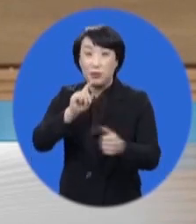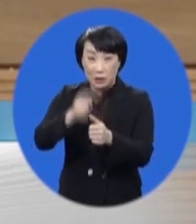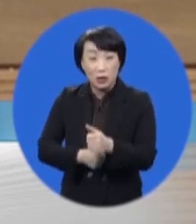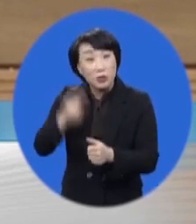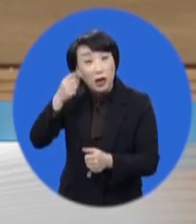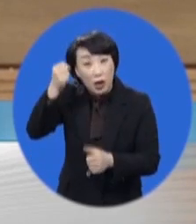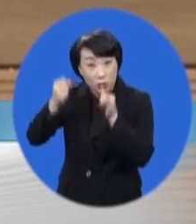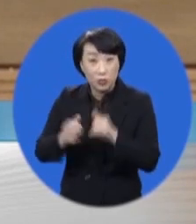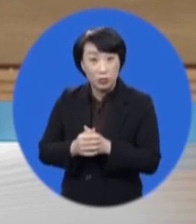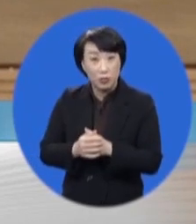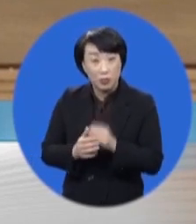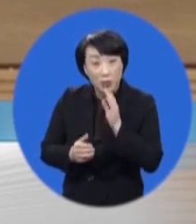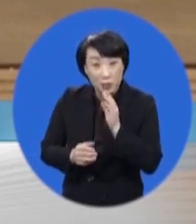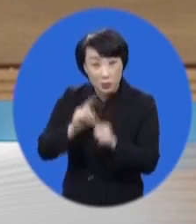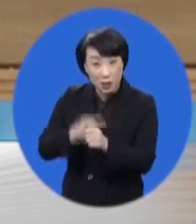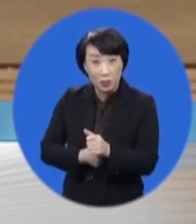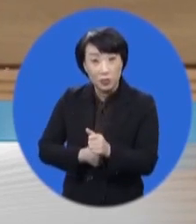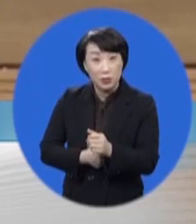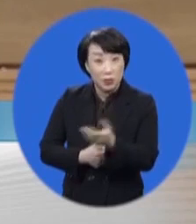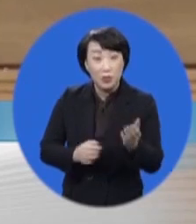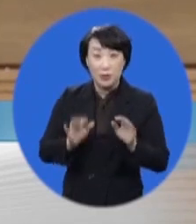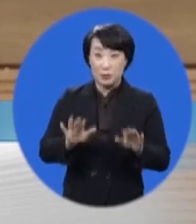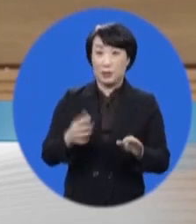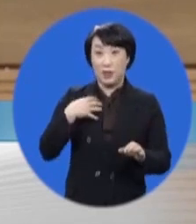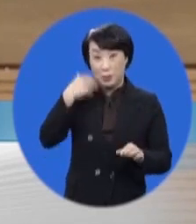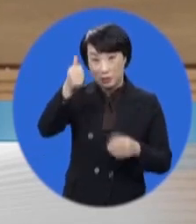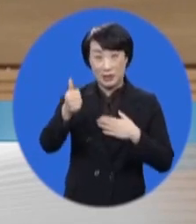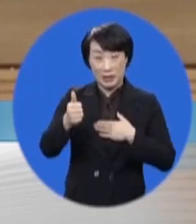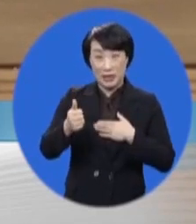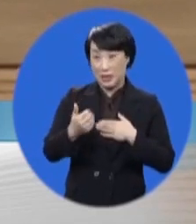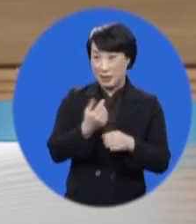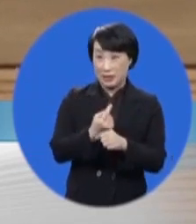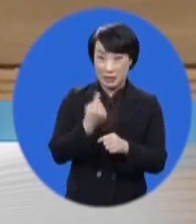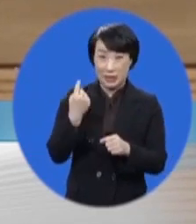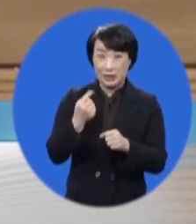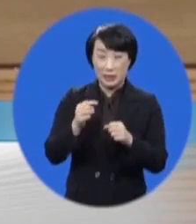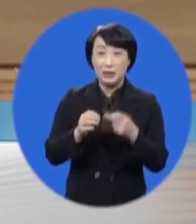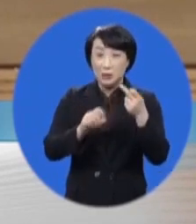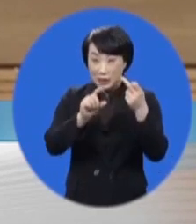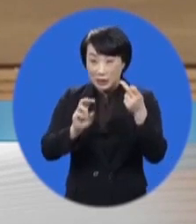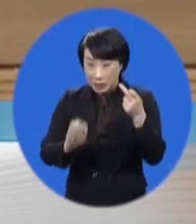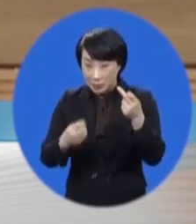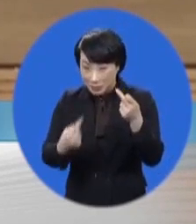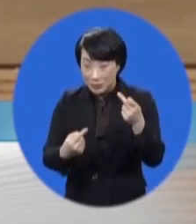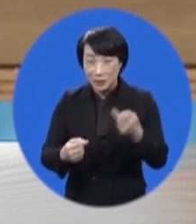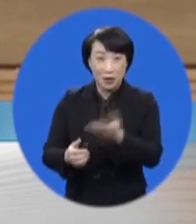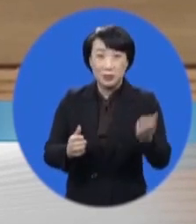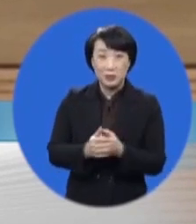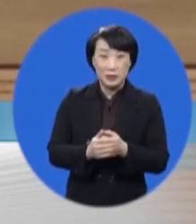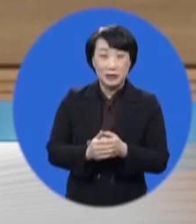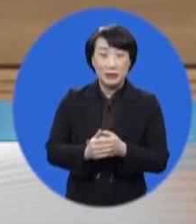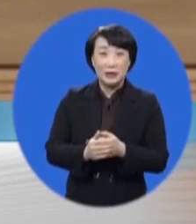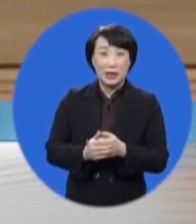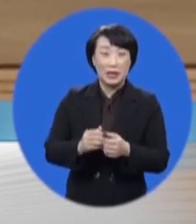당연하게 받아들이는 거예요. 당연하게. 여러분, 이번에 담임 목사의 칼럼 보셨죠? 이제 한참 고통스러울